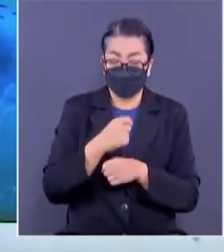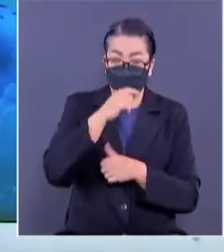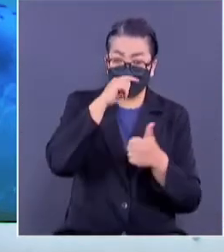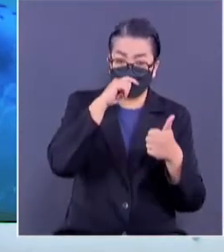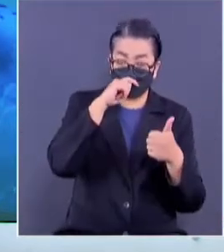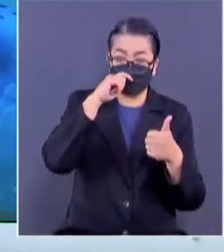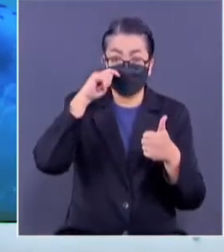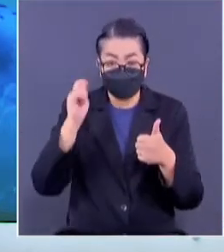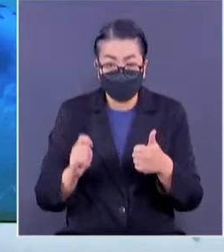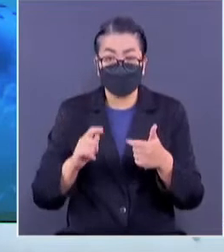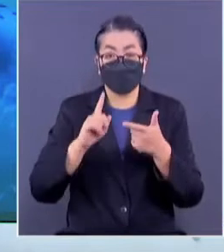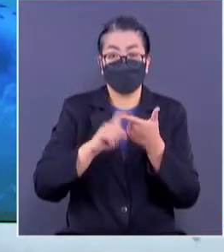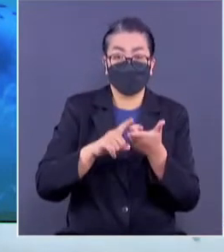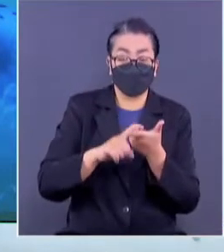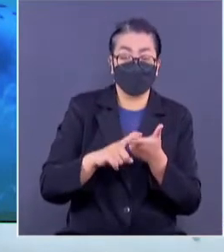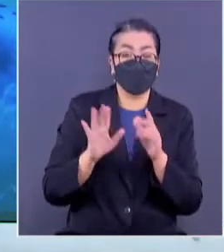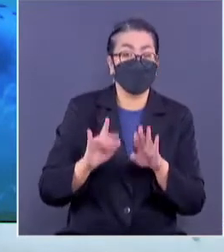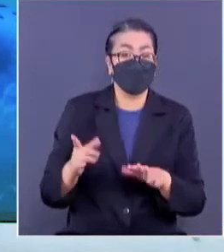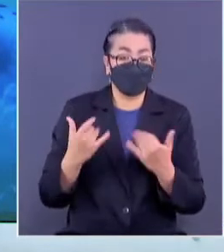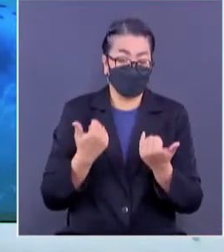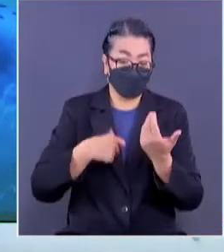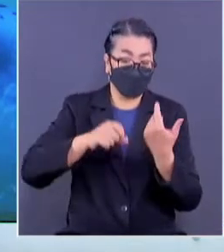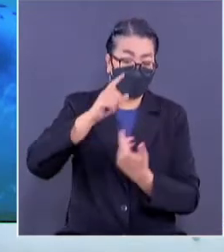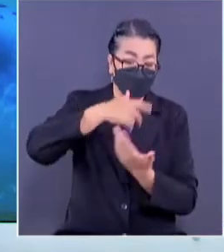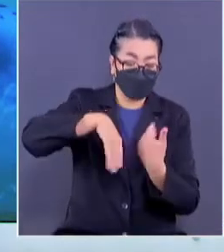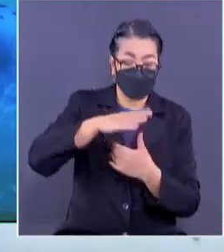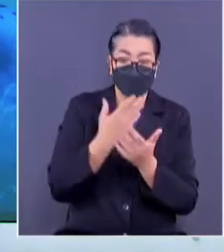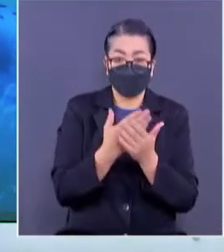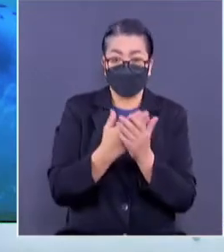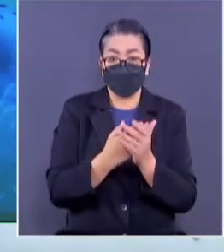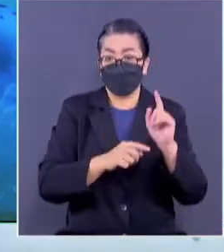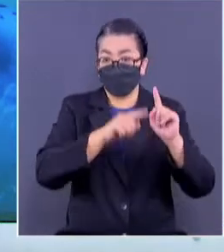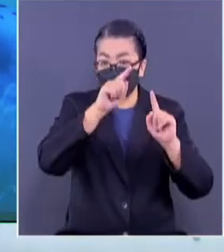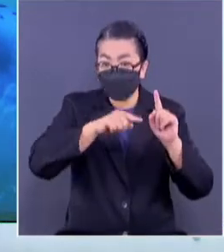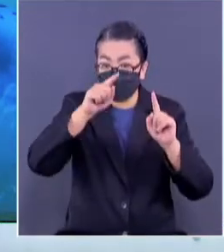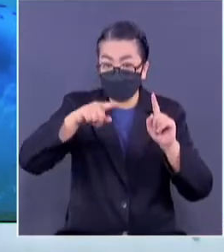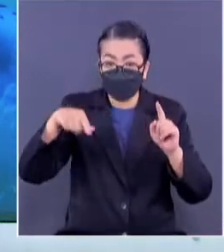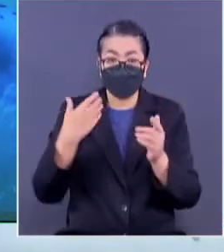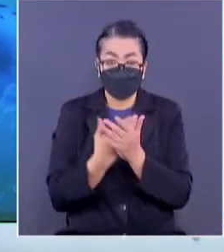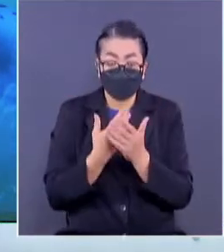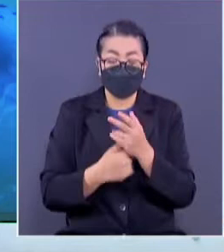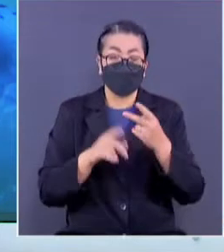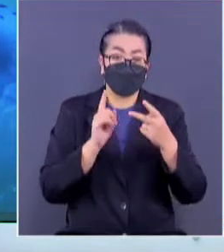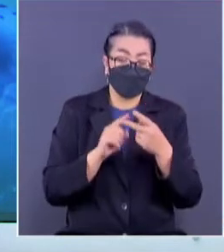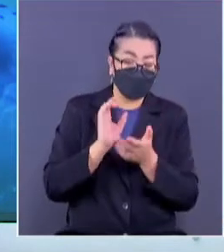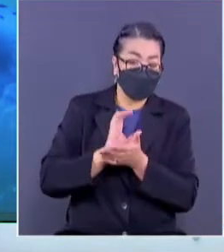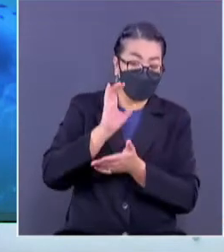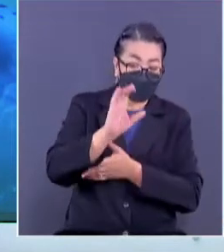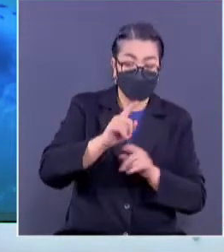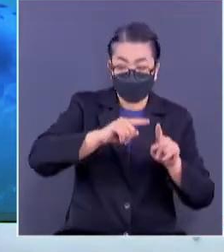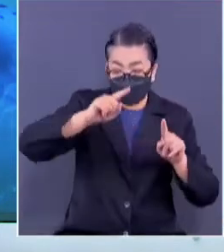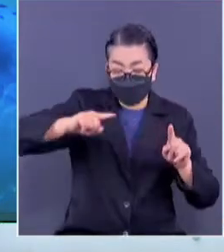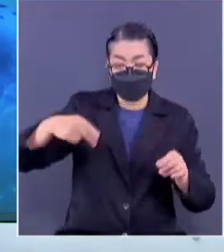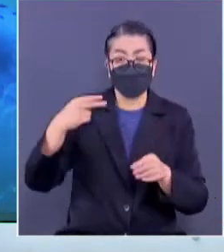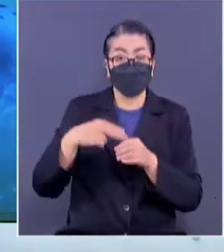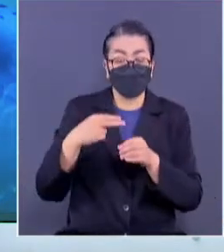มองในมุมของบ้านเราด้วยของเศรษฐกิจตลาดหุ้นตลาดทุนนะราคาน้ำมันนะก็ต้องติดตามกันต่อหลังจากนี้ก็จะเป็นอย่างไร